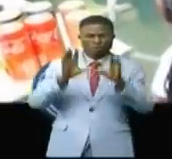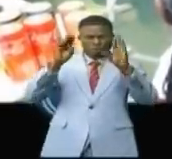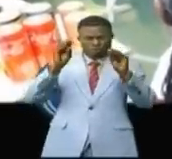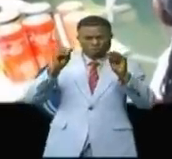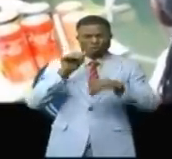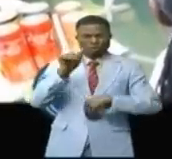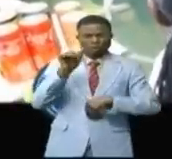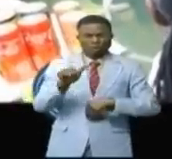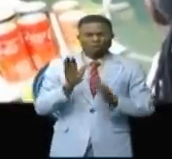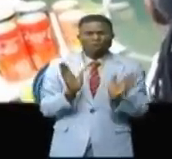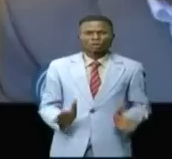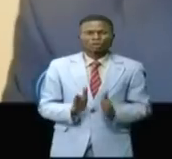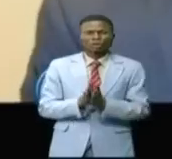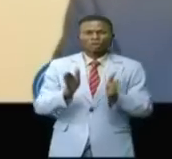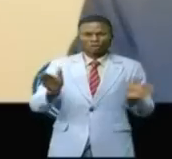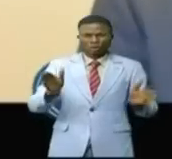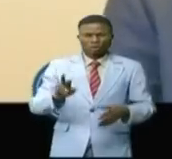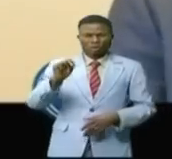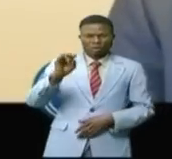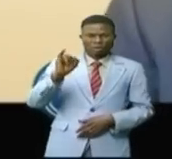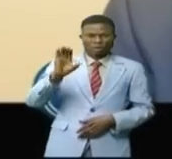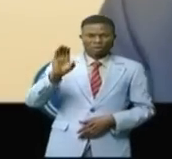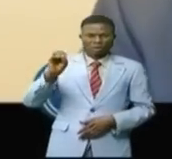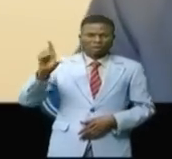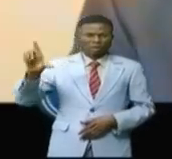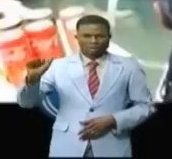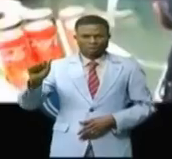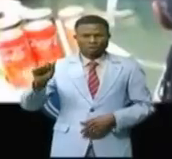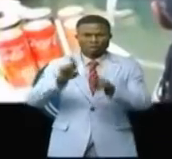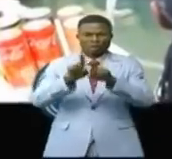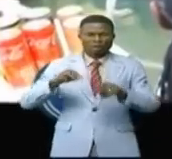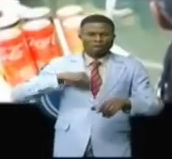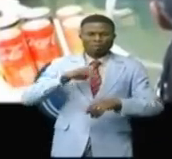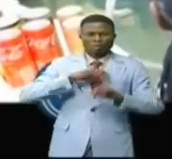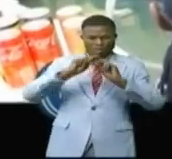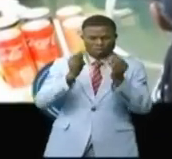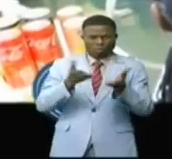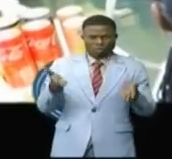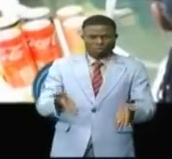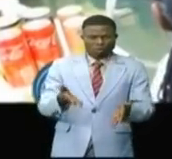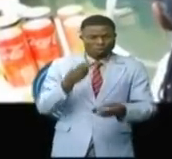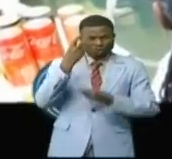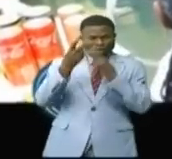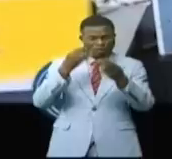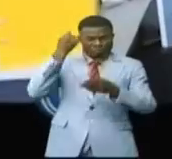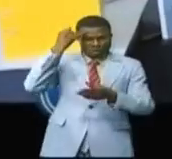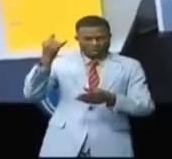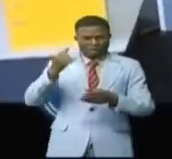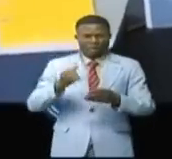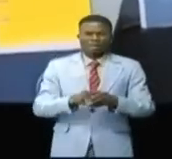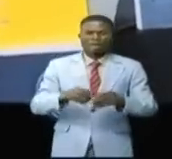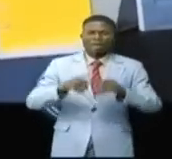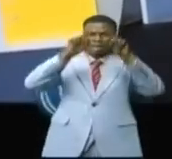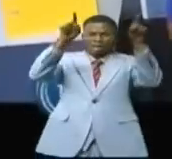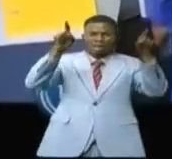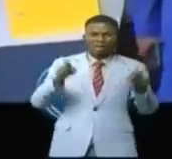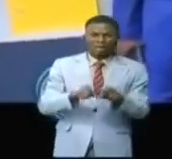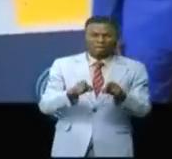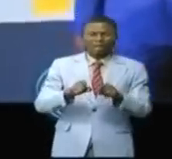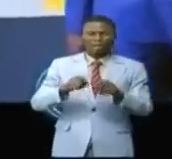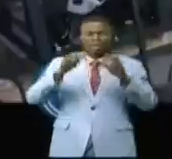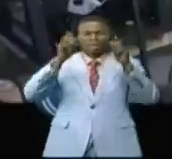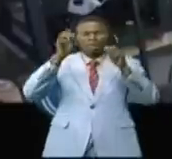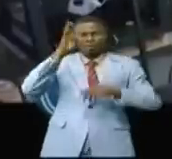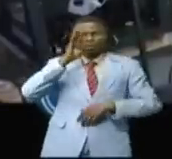directeur général nicolas tardieu et d'autres membres du staff une visite guidée des installations d'ici diotek ainsi que des